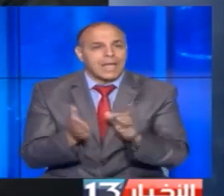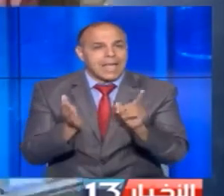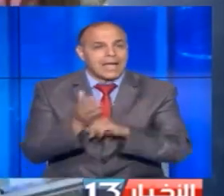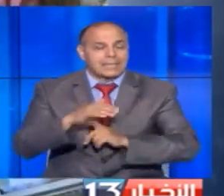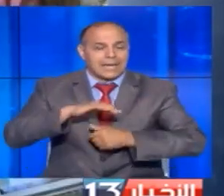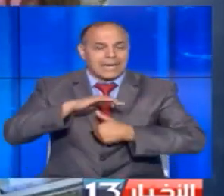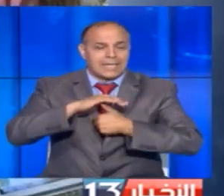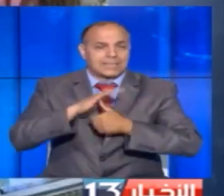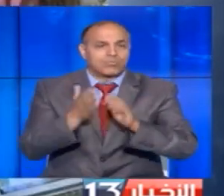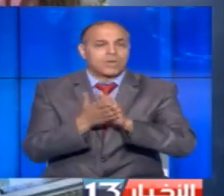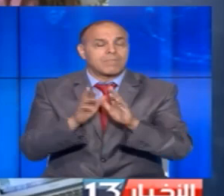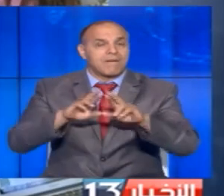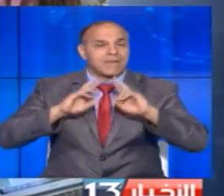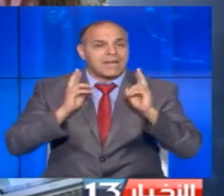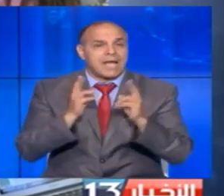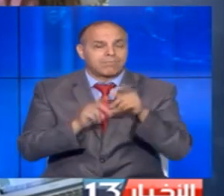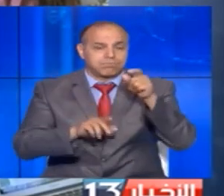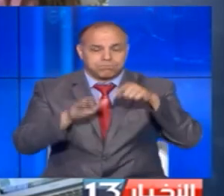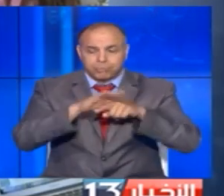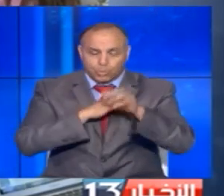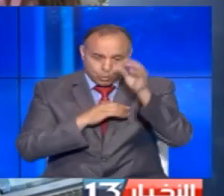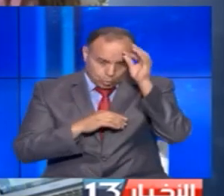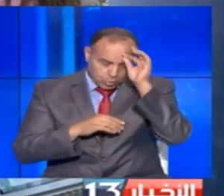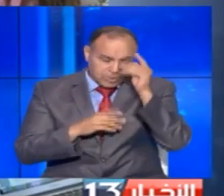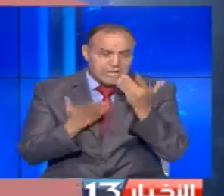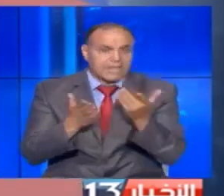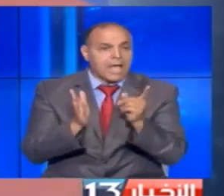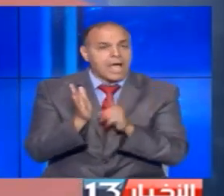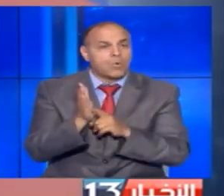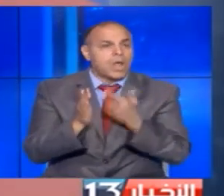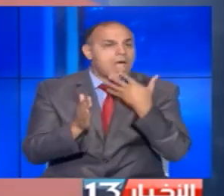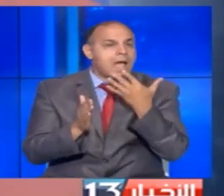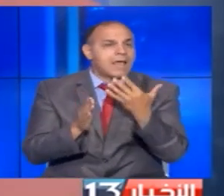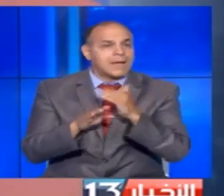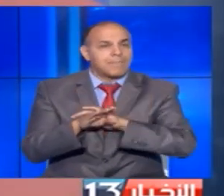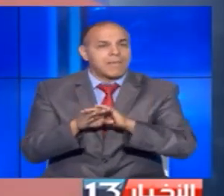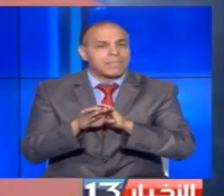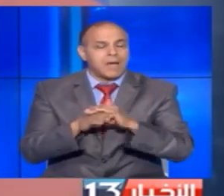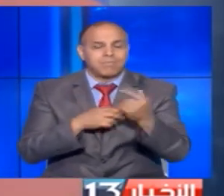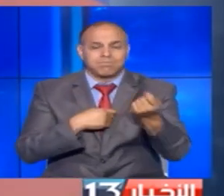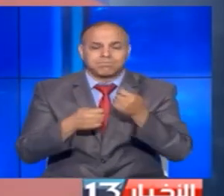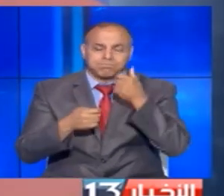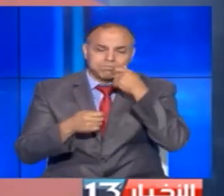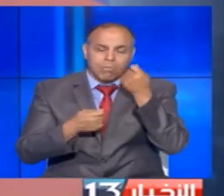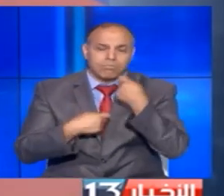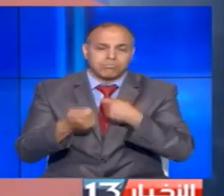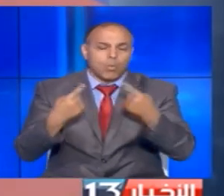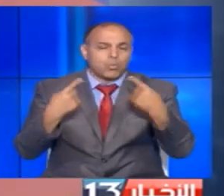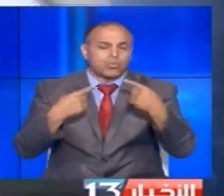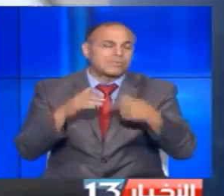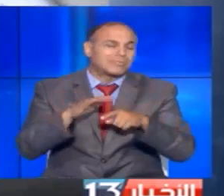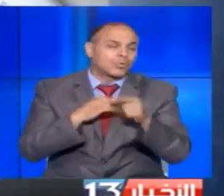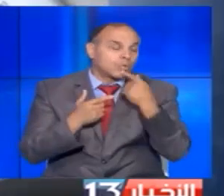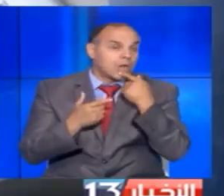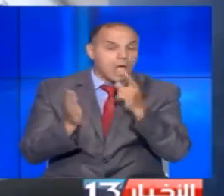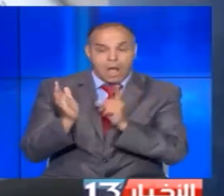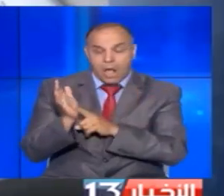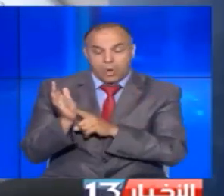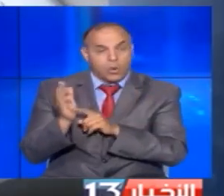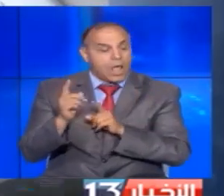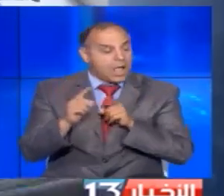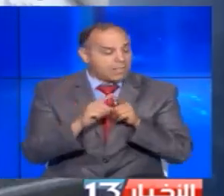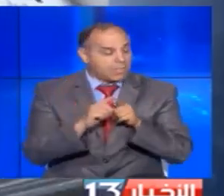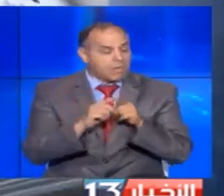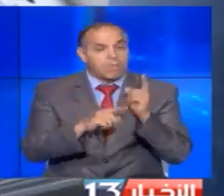المنظمه الدوليه للهجره بتونس اهميه القانونيه المتعلقه بمنع الاتجار بالاشخاص مكافحته قانون يهدف الى